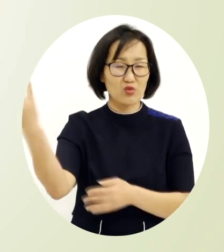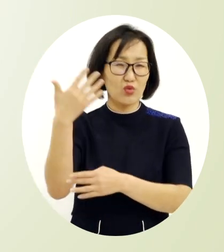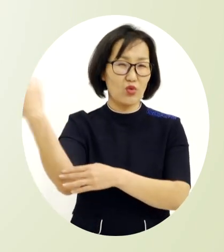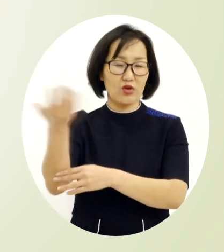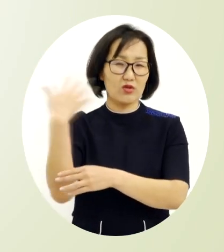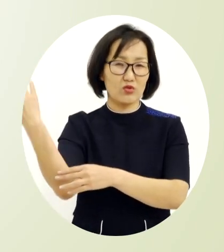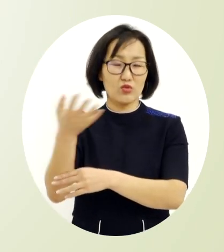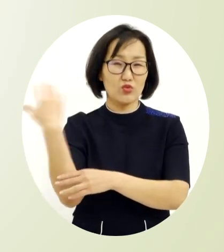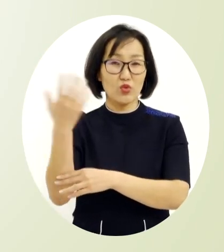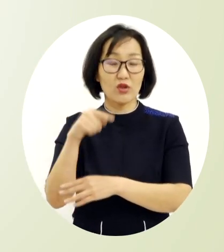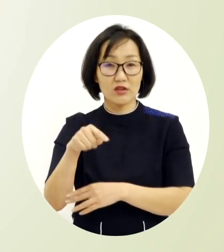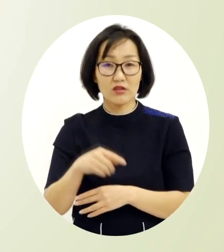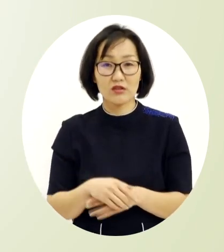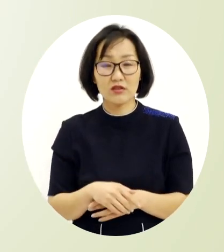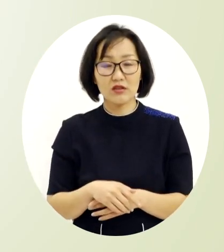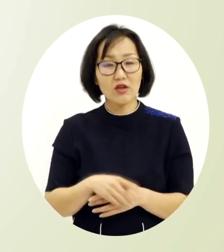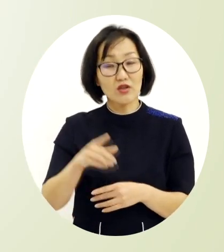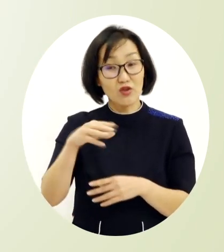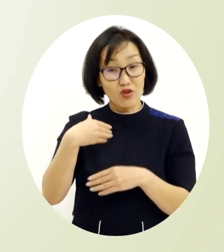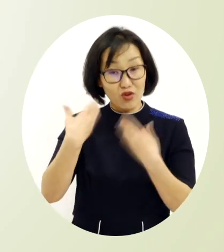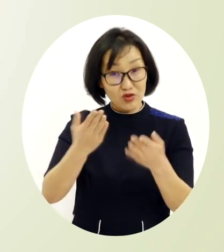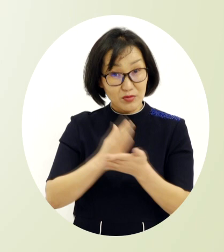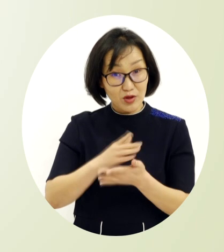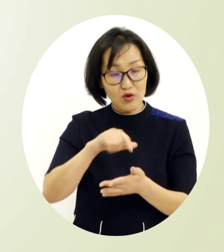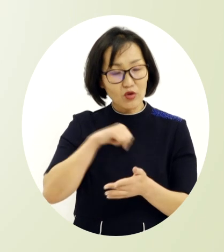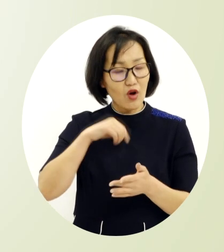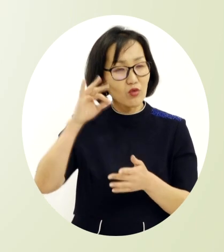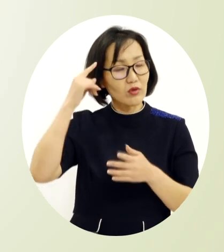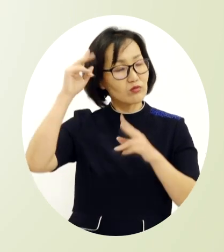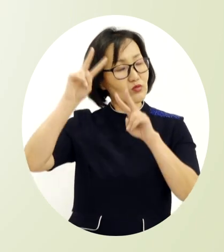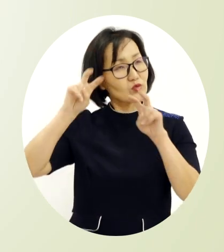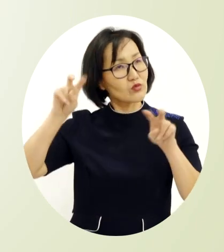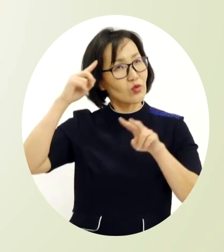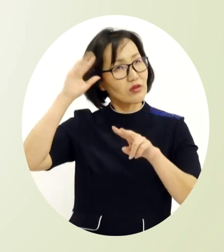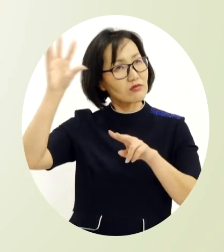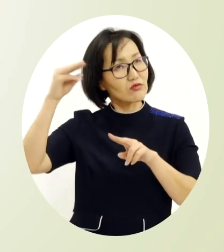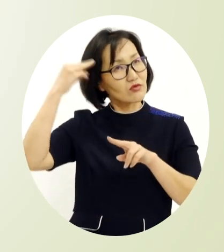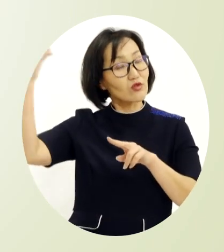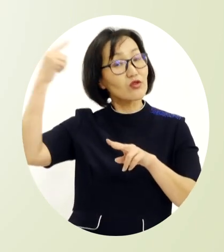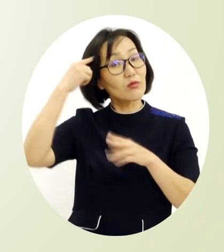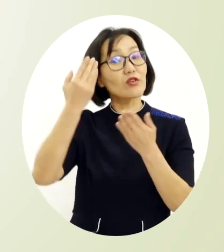Багшийн өгсөн сэдвэр хүүхдүүд оюундаа зураглал хийх нь байна тийм үү?